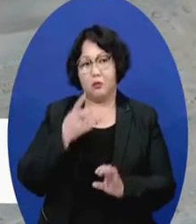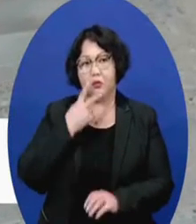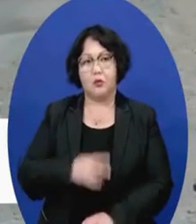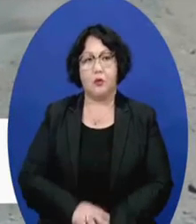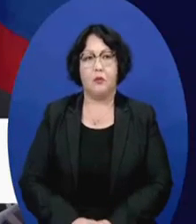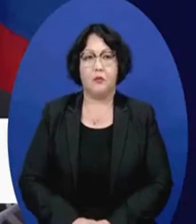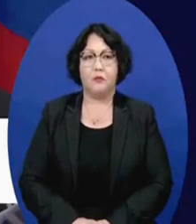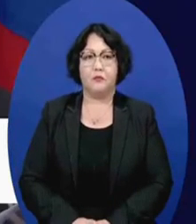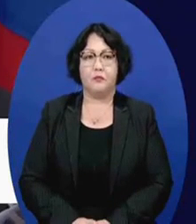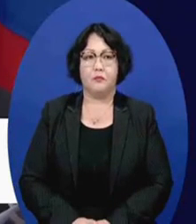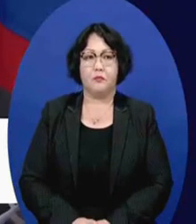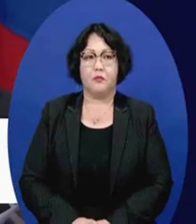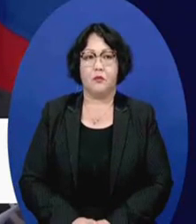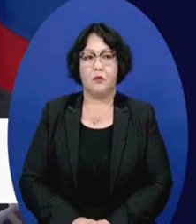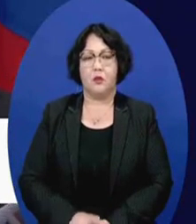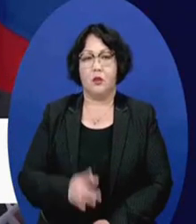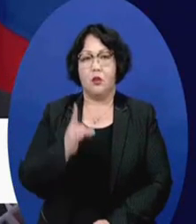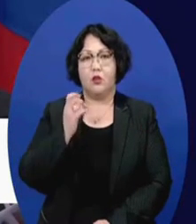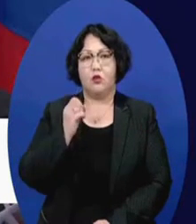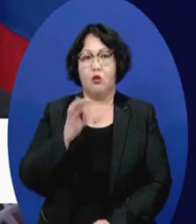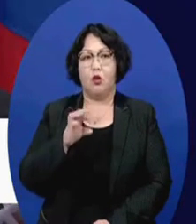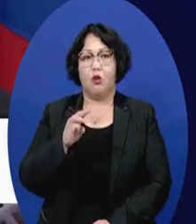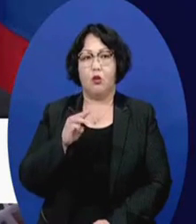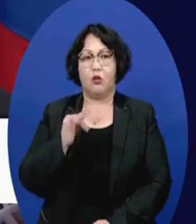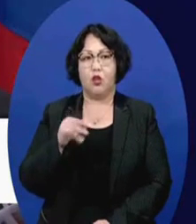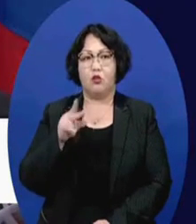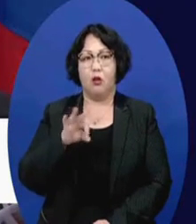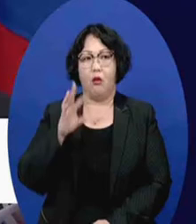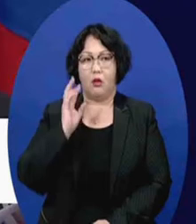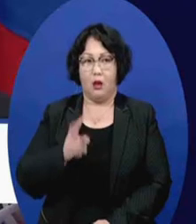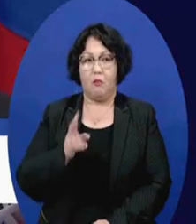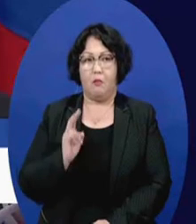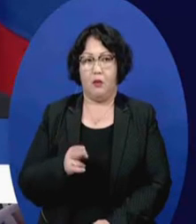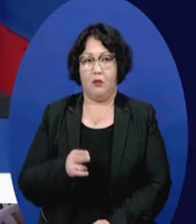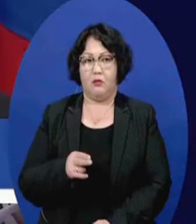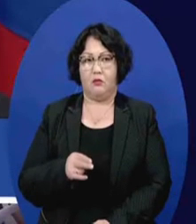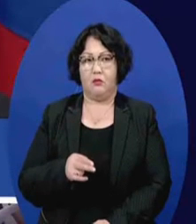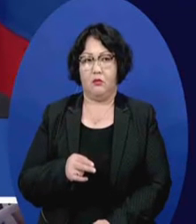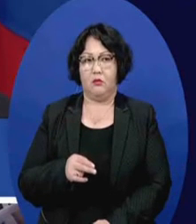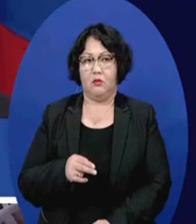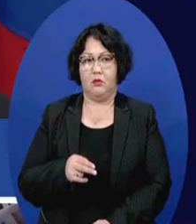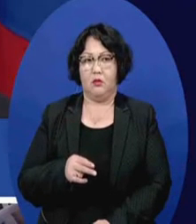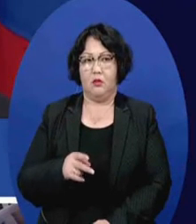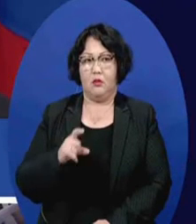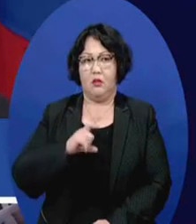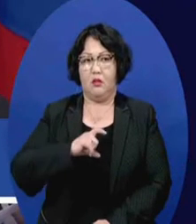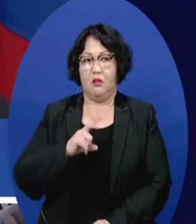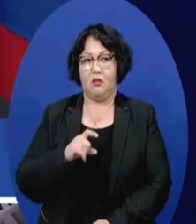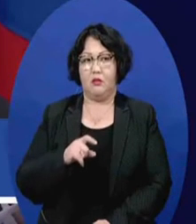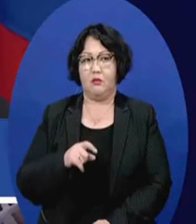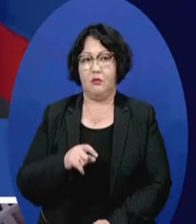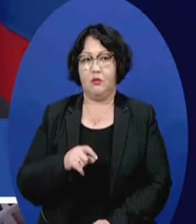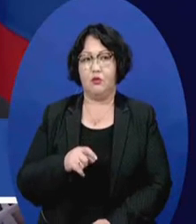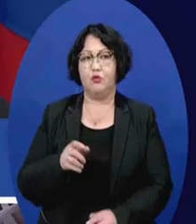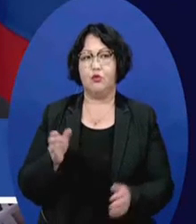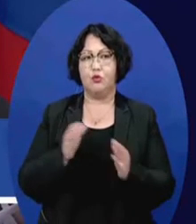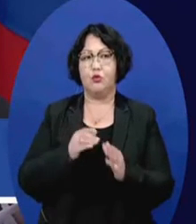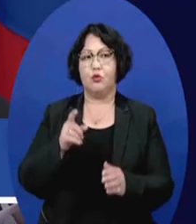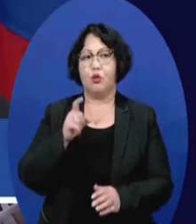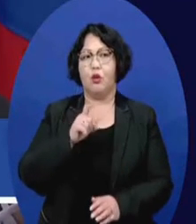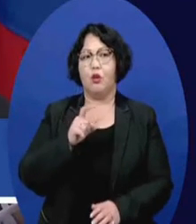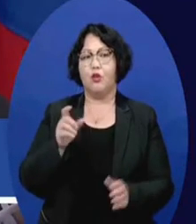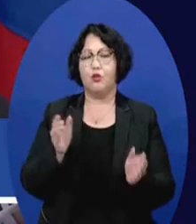байна. За Rio Tinto компани тэр эзэмшдэг Turkish хэлийн жижиг